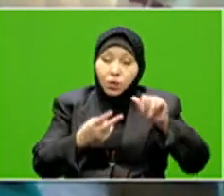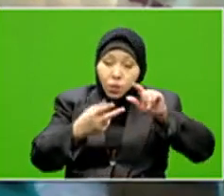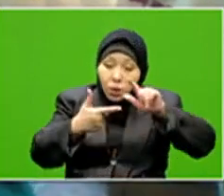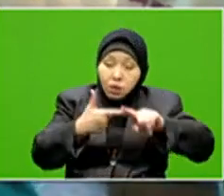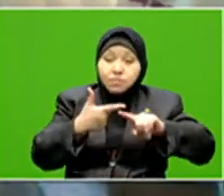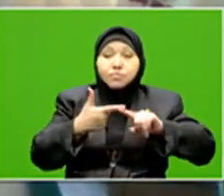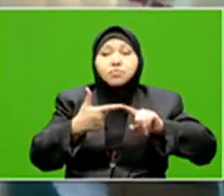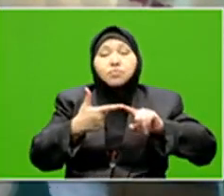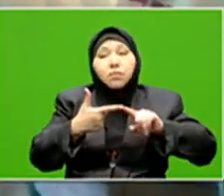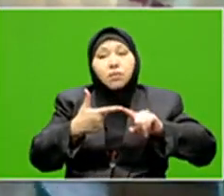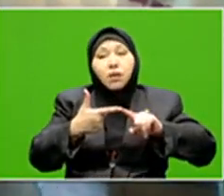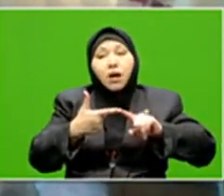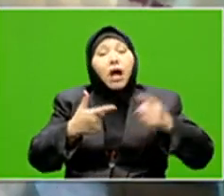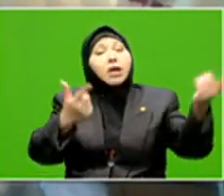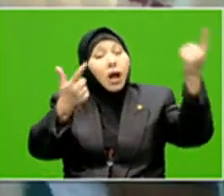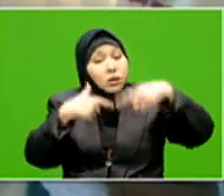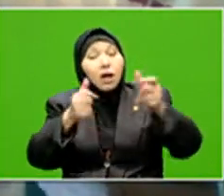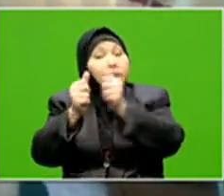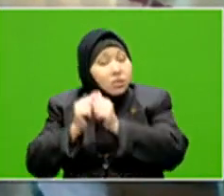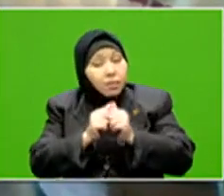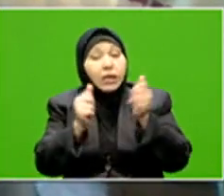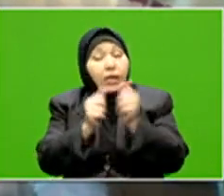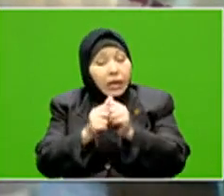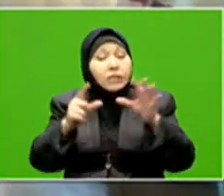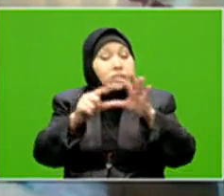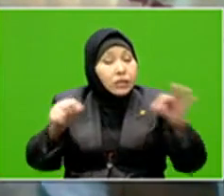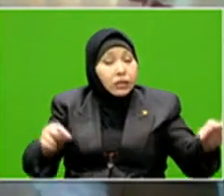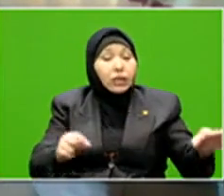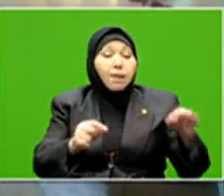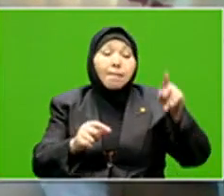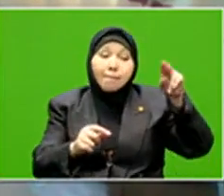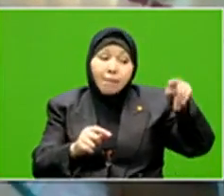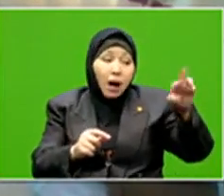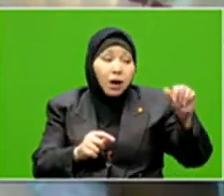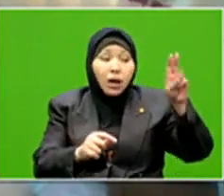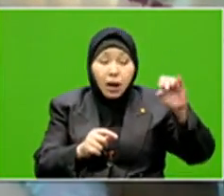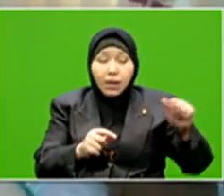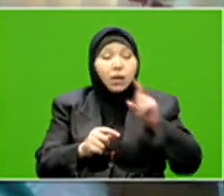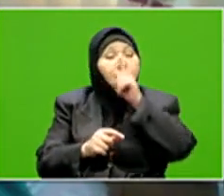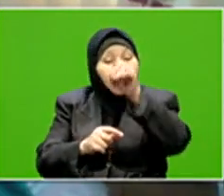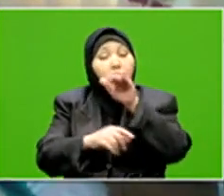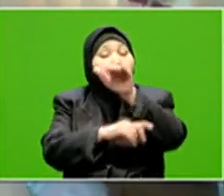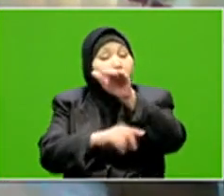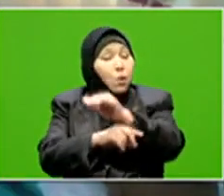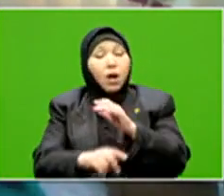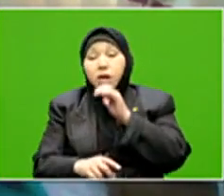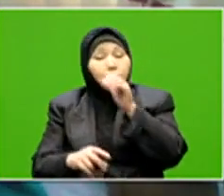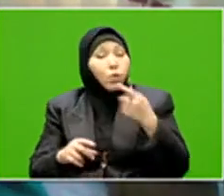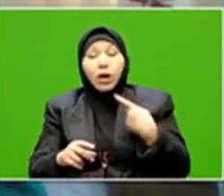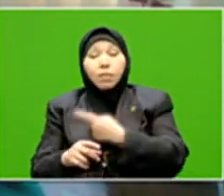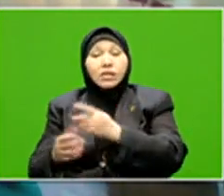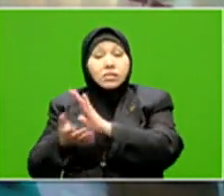haq, datang bersama-sama dengan kisah para anbiya ini kebenaran dakwah, yang bukan kita kata sesuatu yang